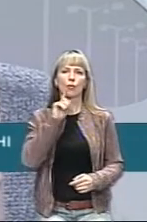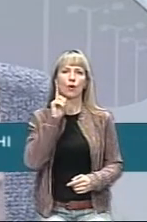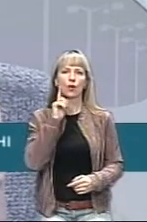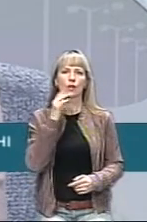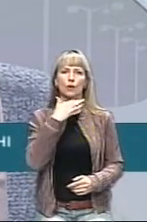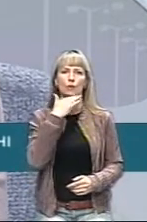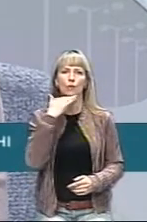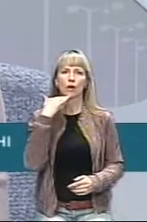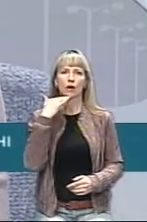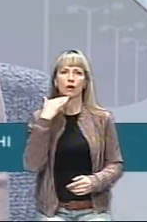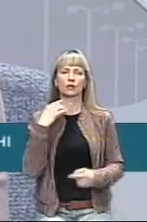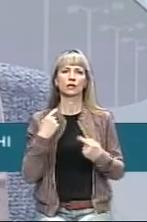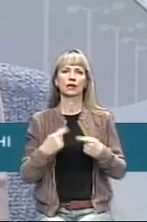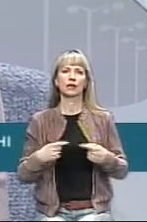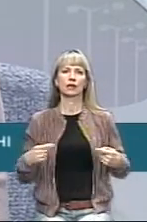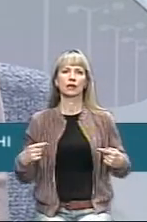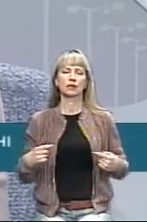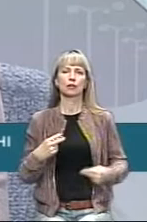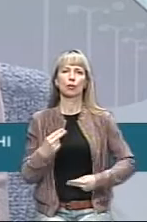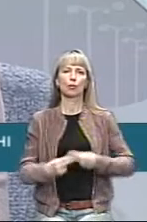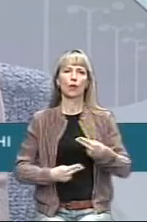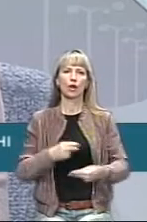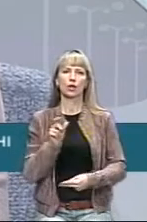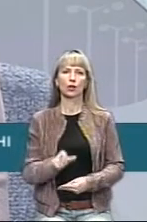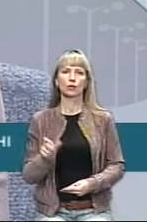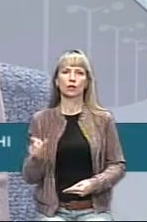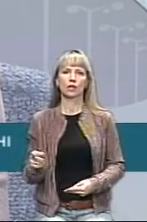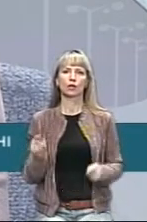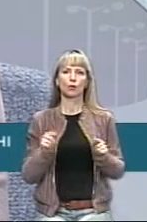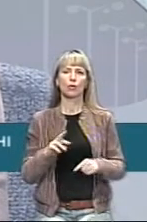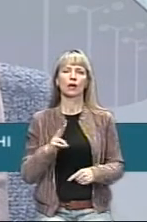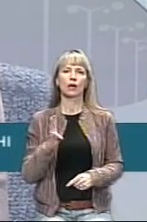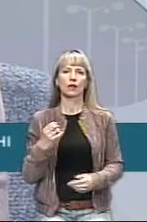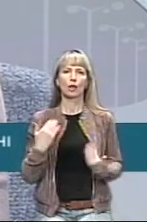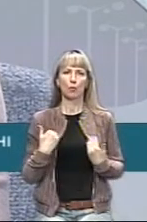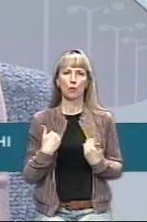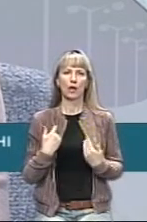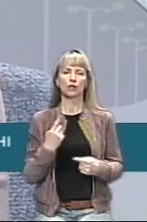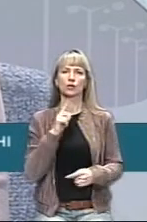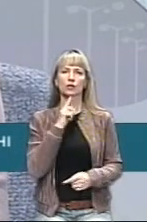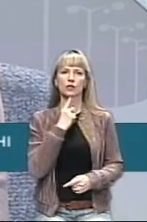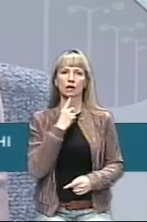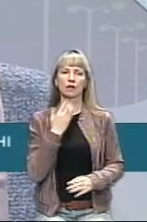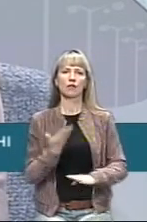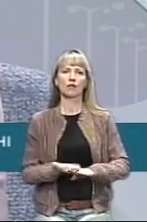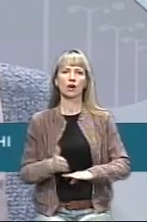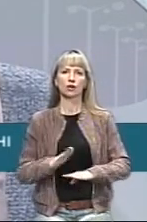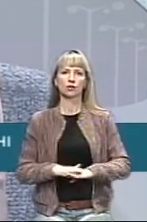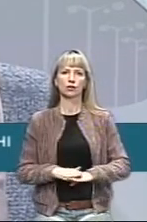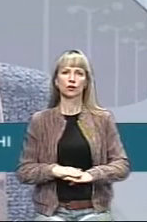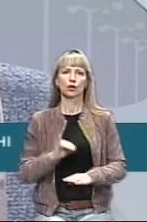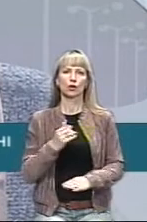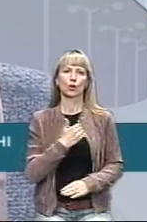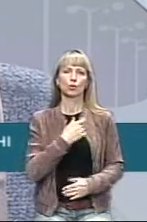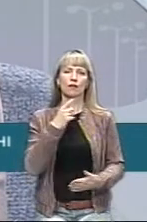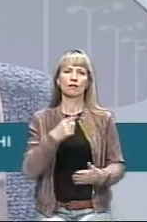багато різних поколінь людей. Тому, як на мене, це дуже складно, дуже важко, але хочеться